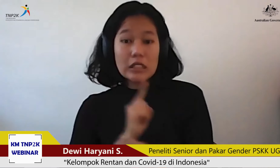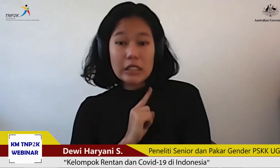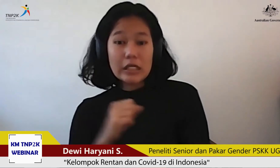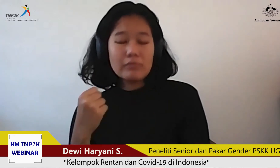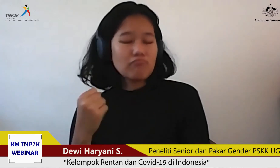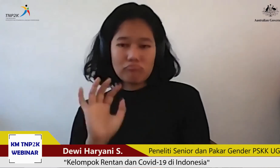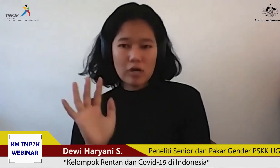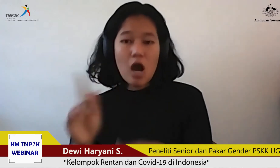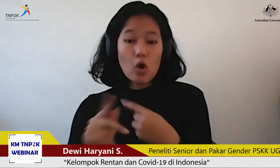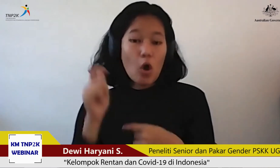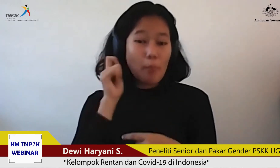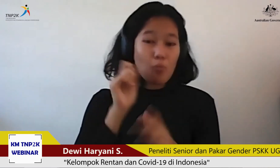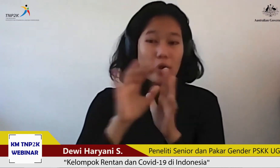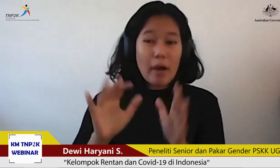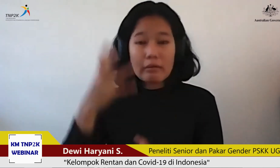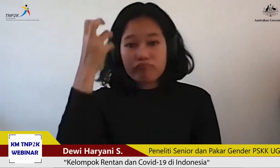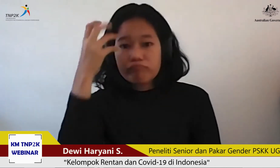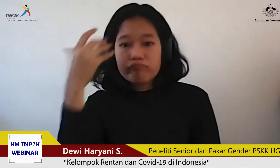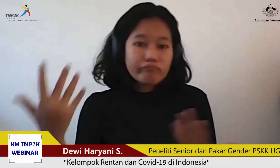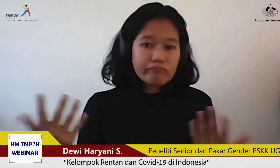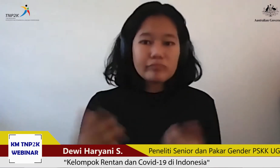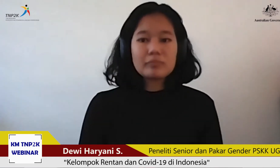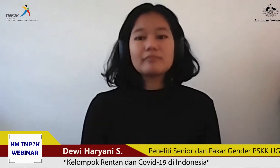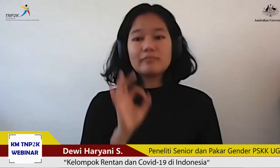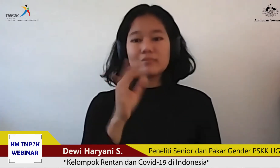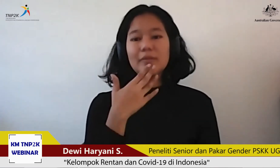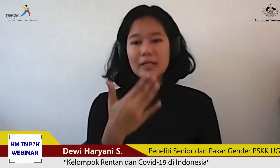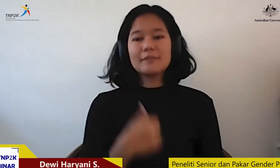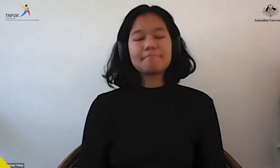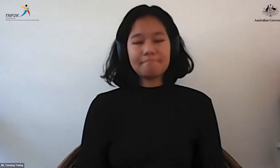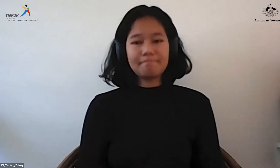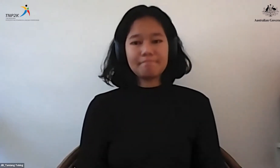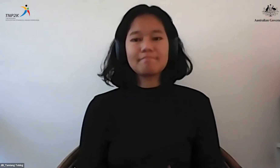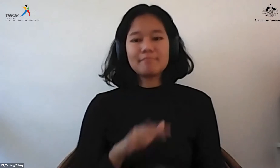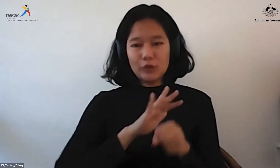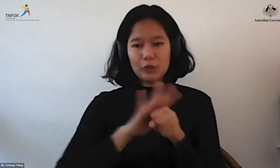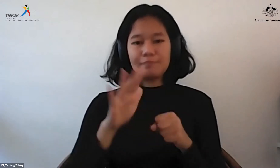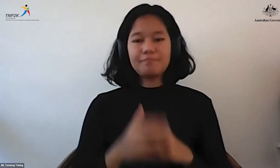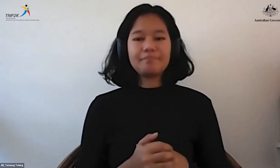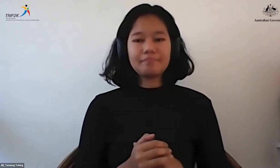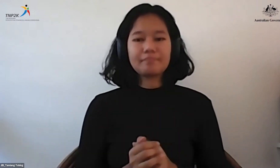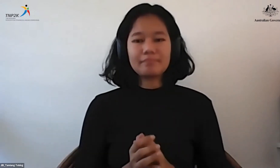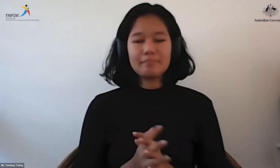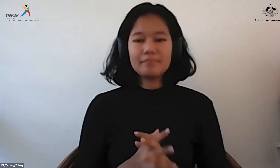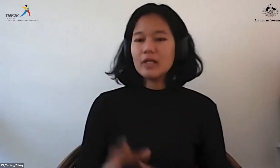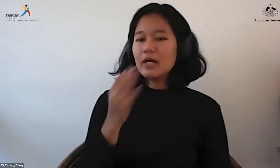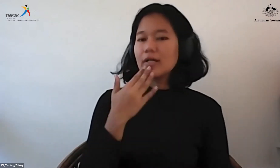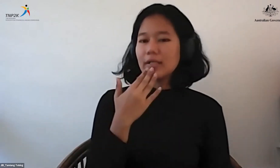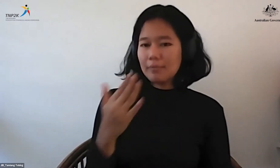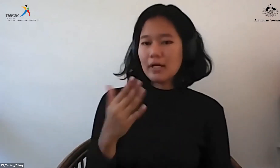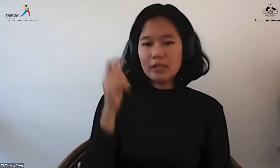kalau perempuannya banyak yang stres gitu. Baik, terima kasih Mas Rizalwan, itu saja dari saya. Terima kasih Bu